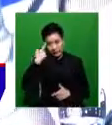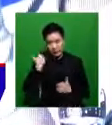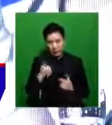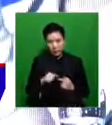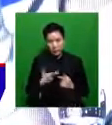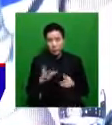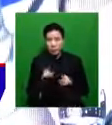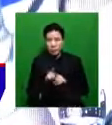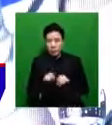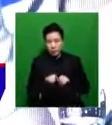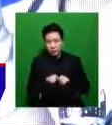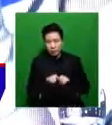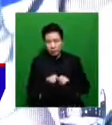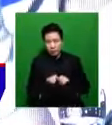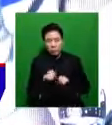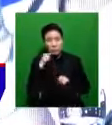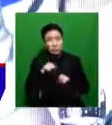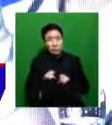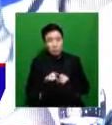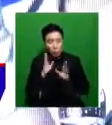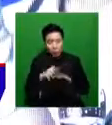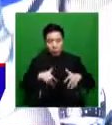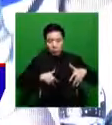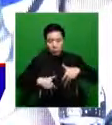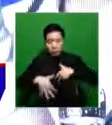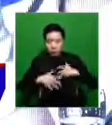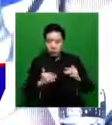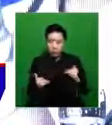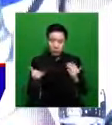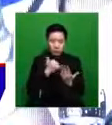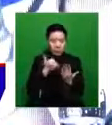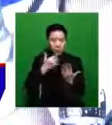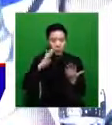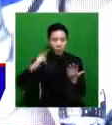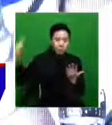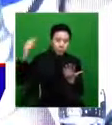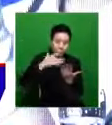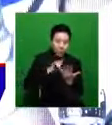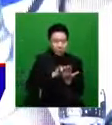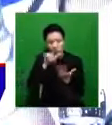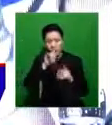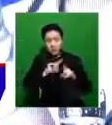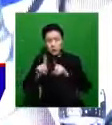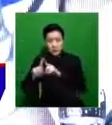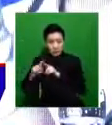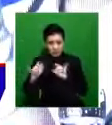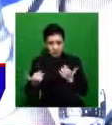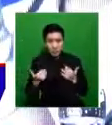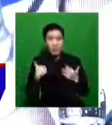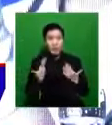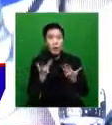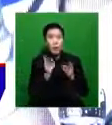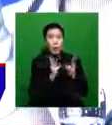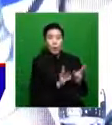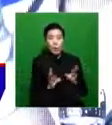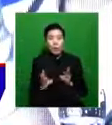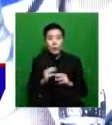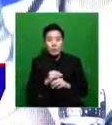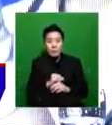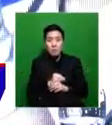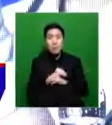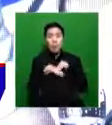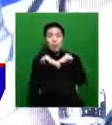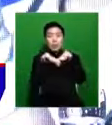างไปมาของผู้คนทั้งในประเทศและต่างประเทศนะครับในส่วนของการป้องกันเราก็ทำ